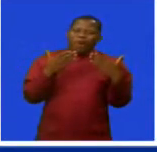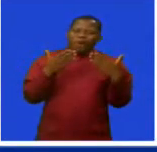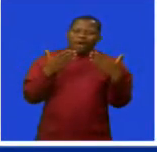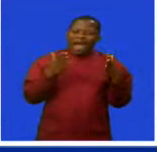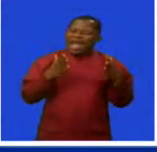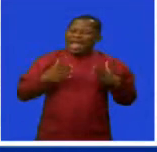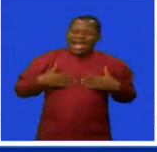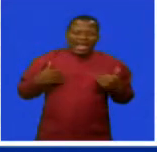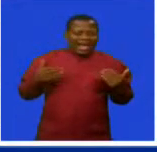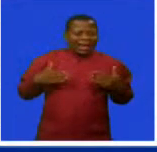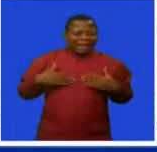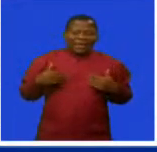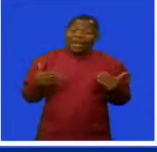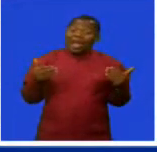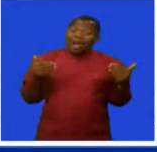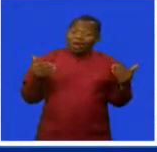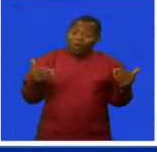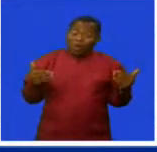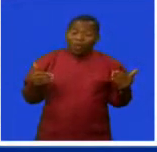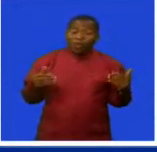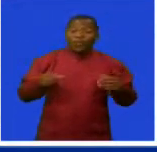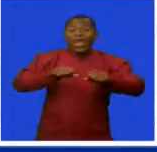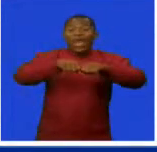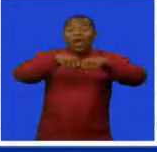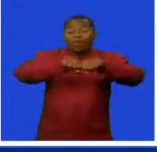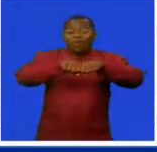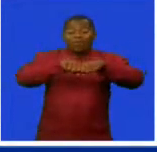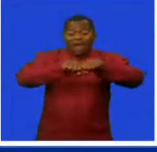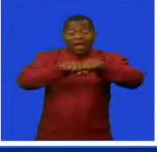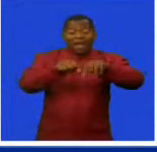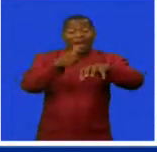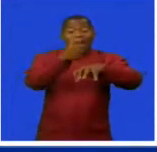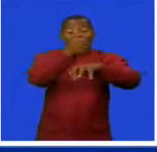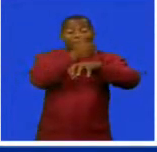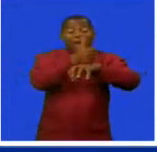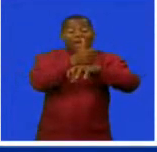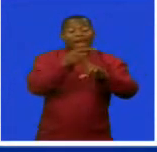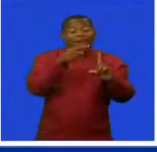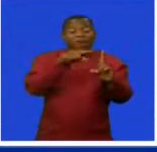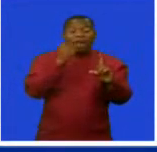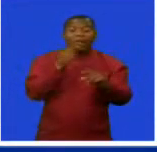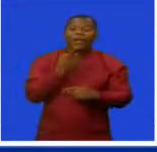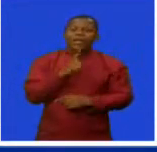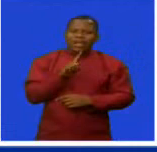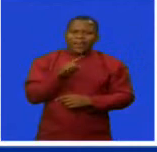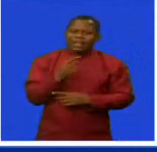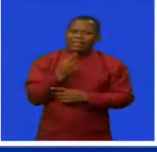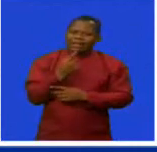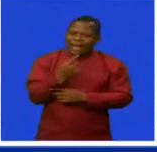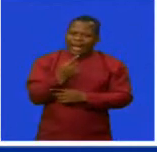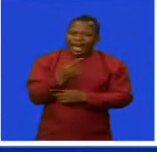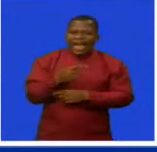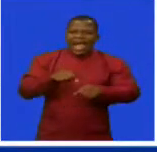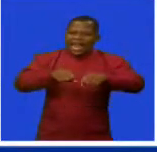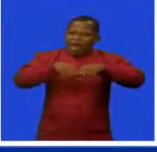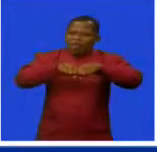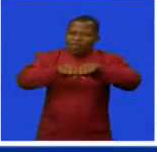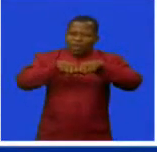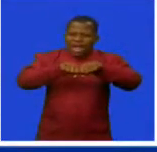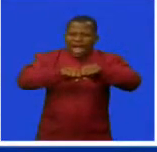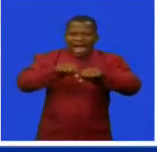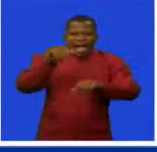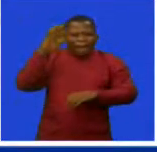ngumuntu nje. Indvuna yenkundla empolonjeni iThulani Dlamini ivetile ukuthi inkundla beyingadi nokuthi kunagogolo phila kule